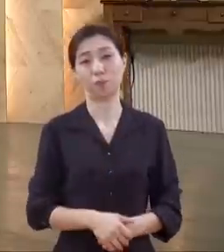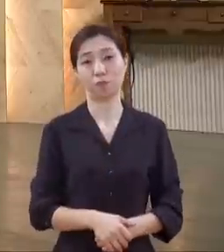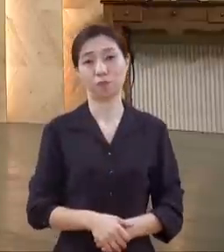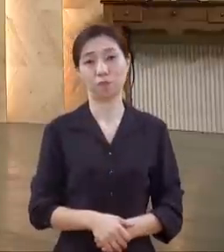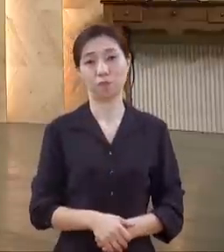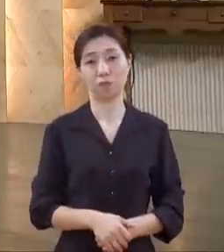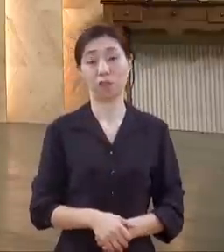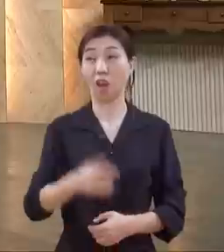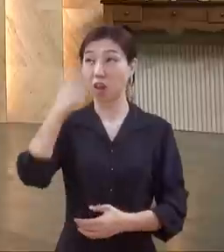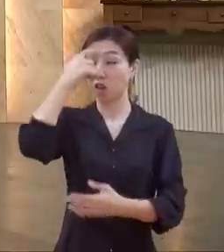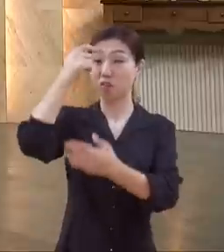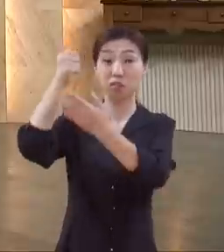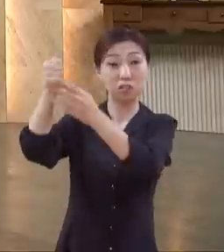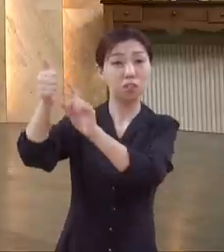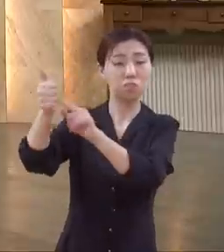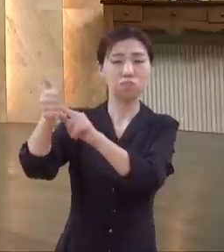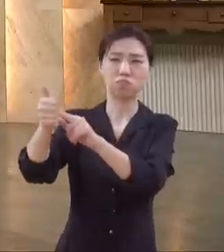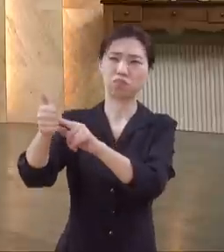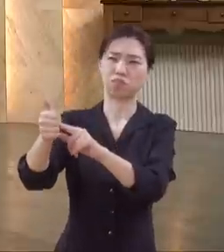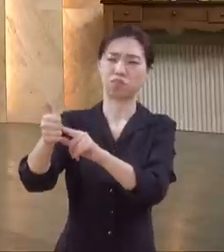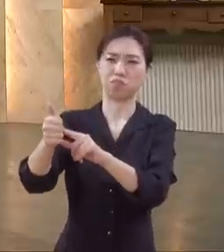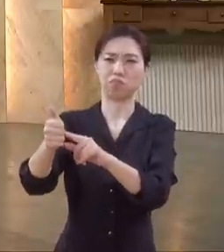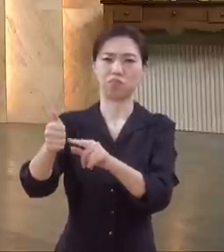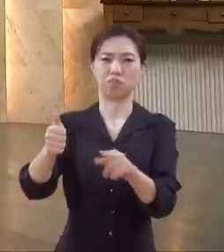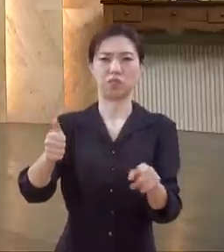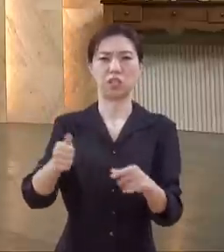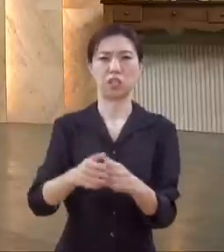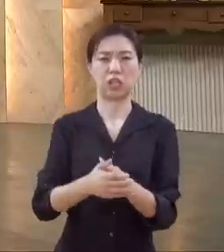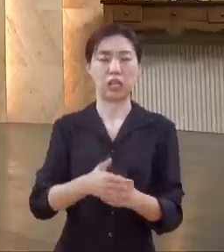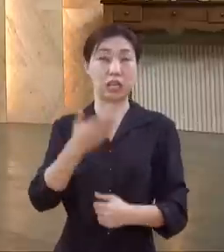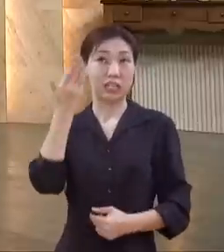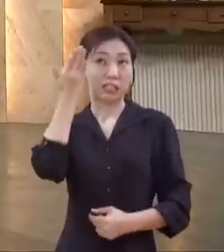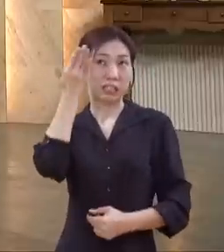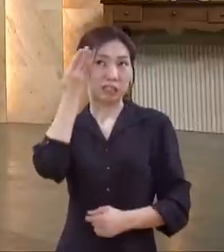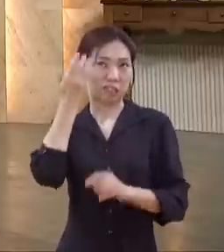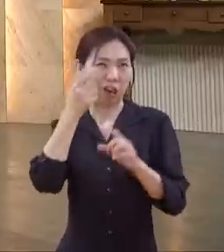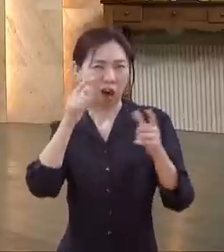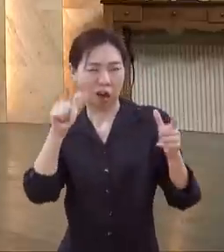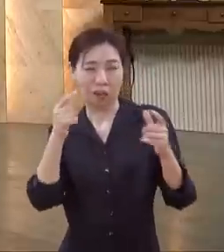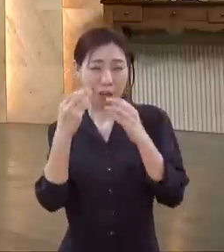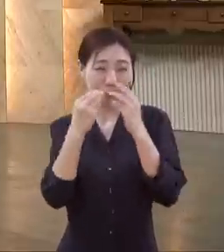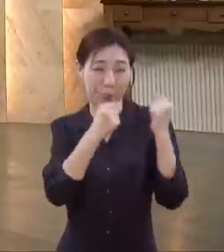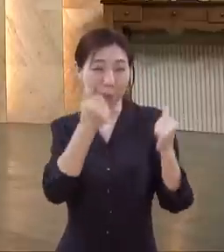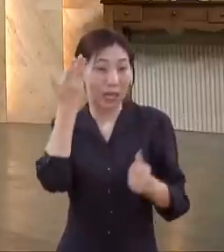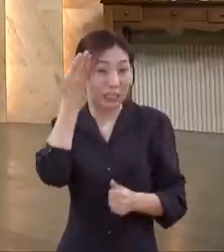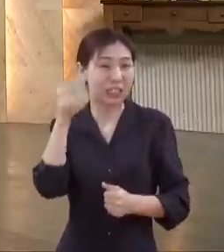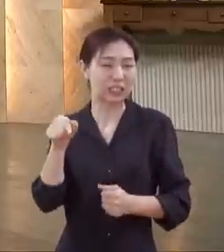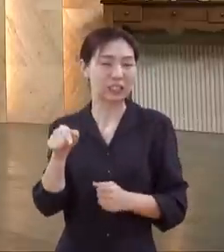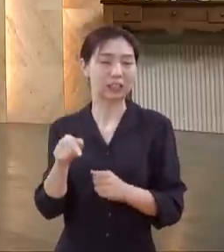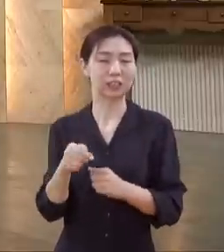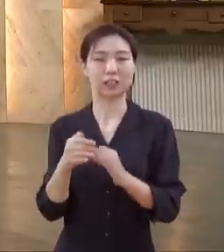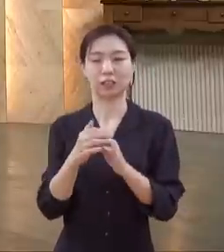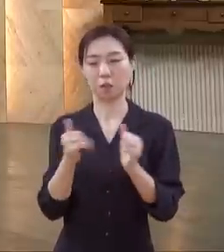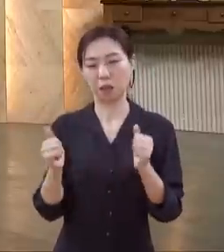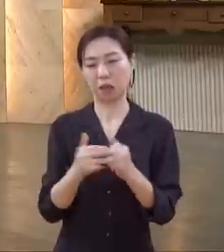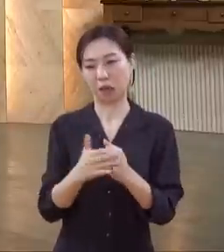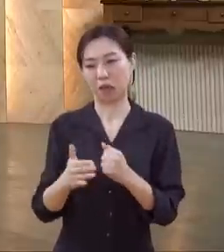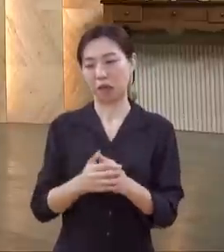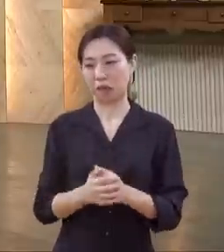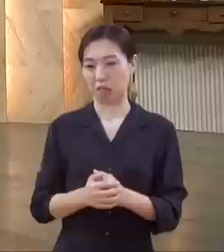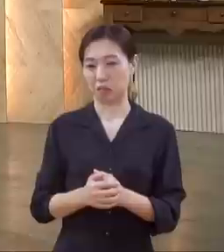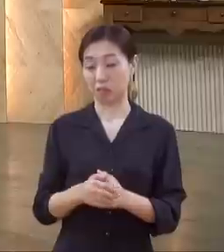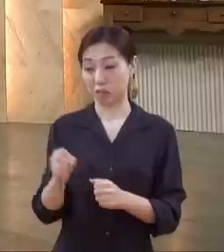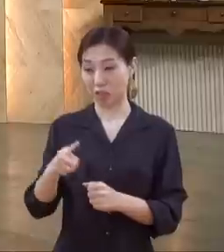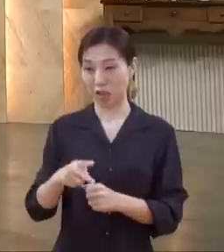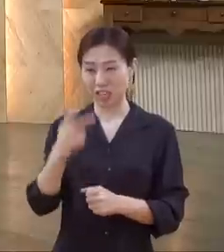워낙 박학다식하다 보니까 좀 민간 이런 어떤 의료 같은 거 있잖아요 뭐 그럼 민간에서 전해